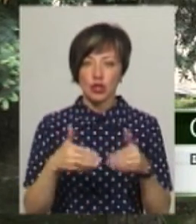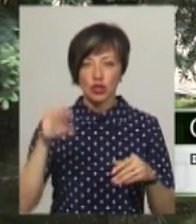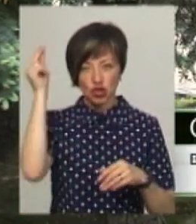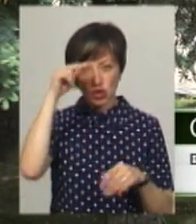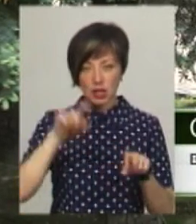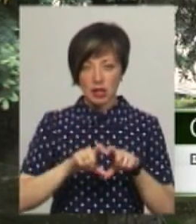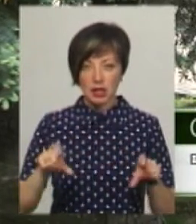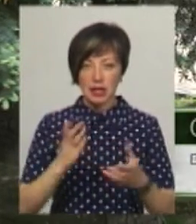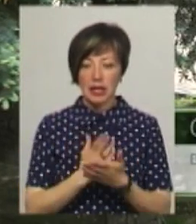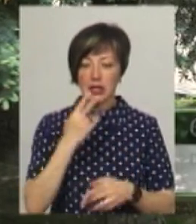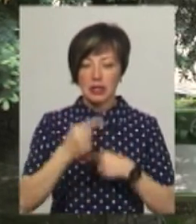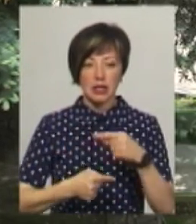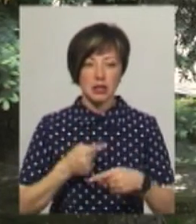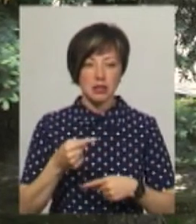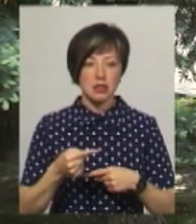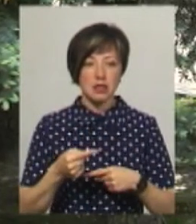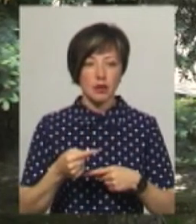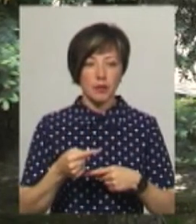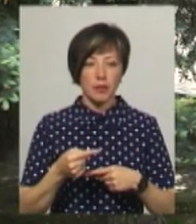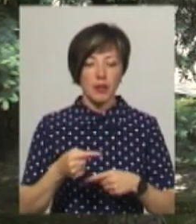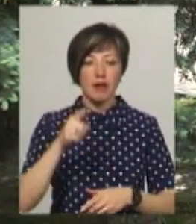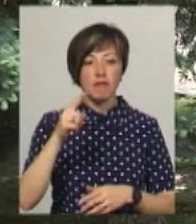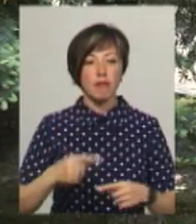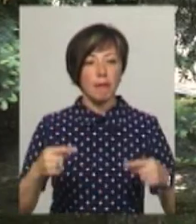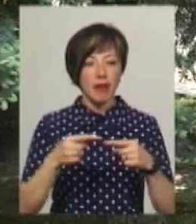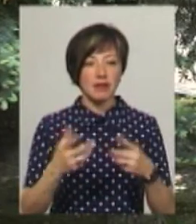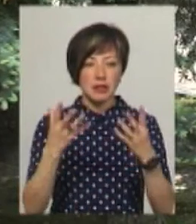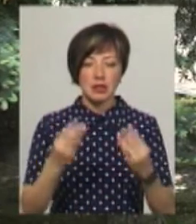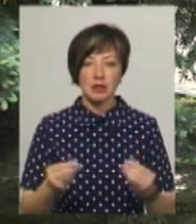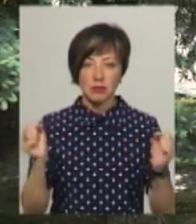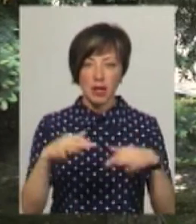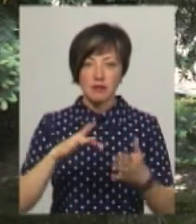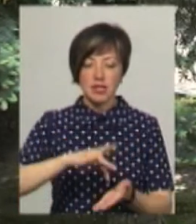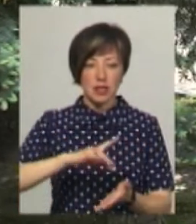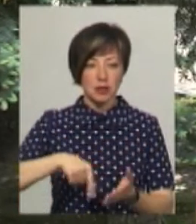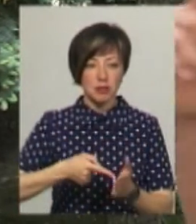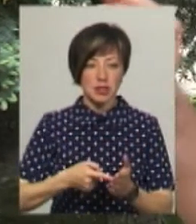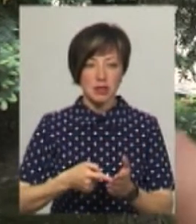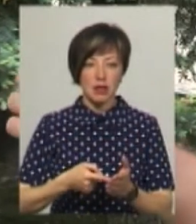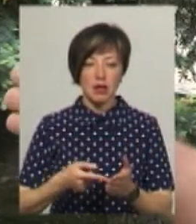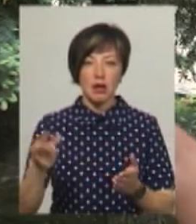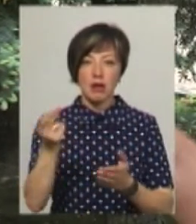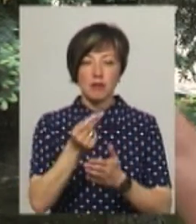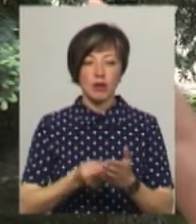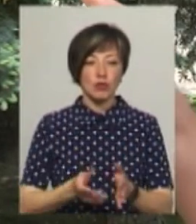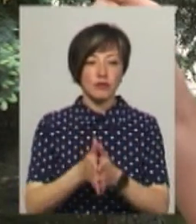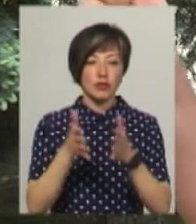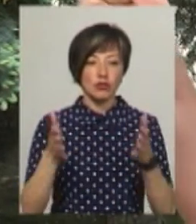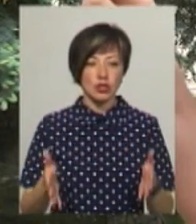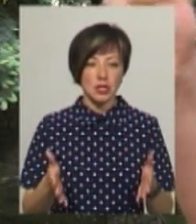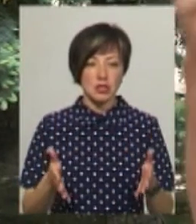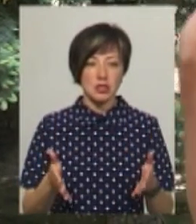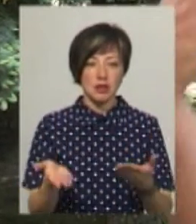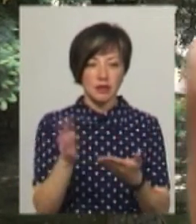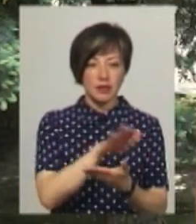шкіл, в них є така традиція, вони в певний день збираються в центрі міста, малюють такі величезні, як у нас вінетки